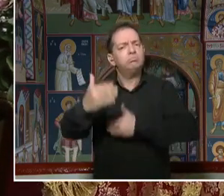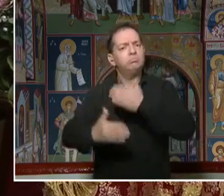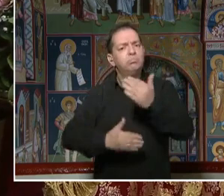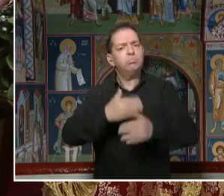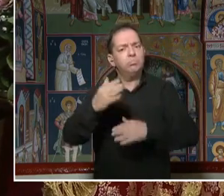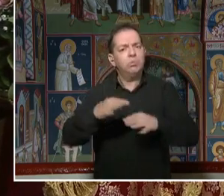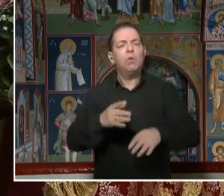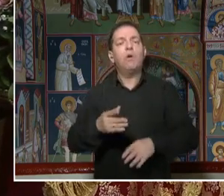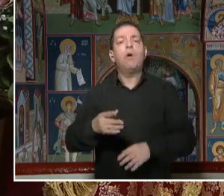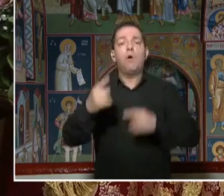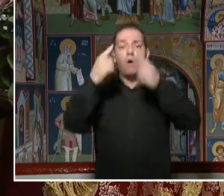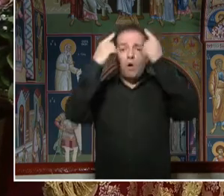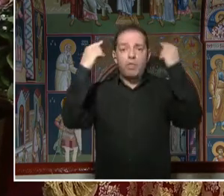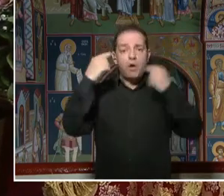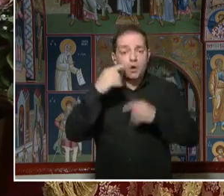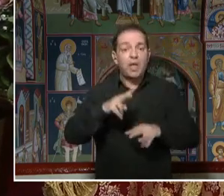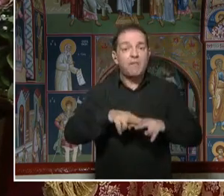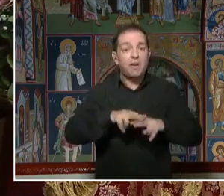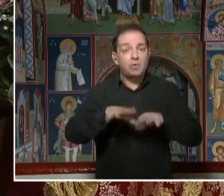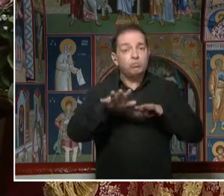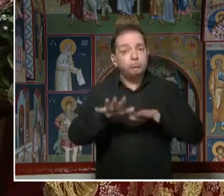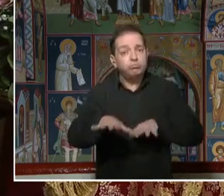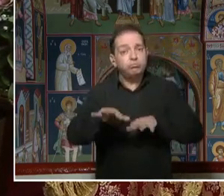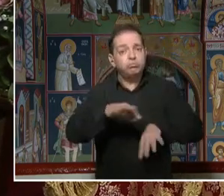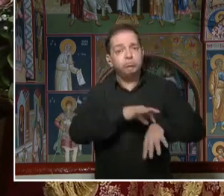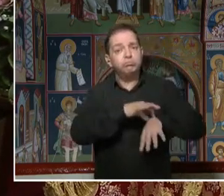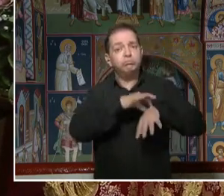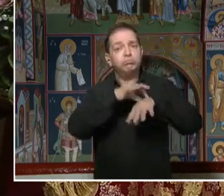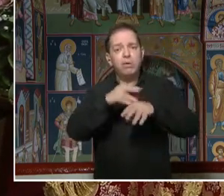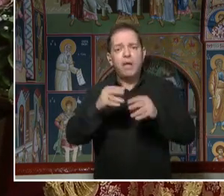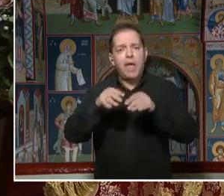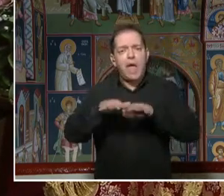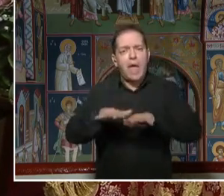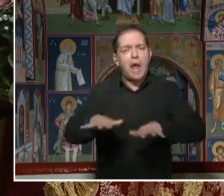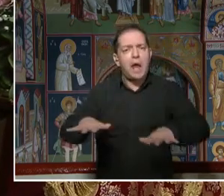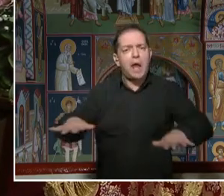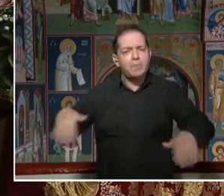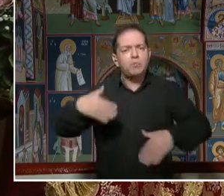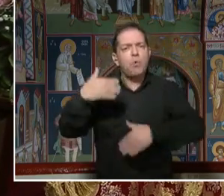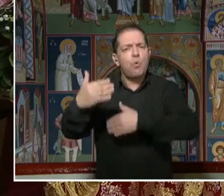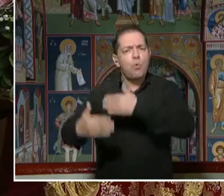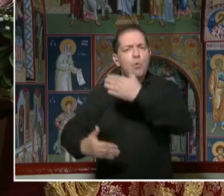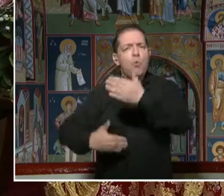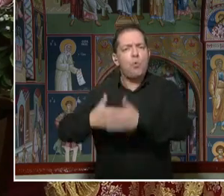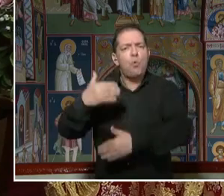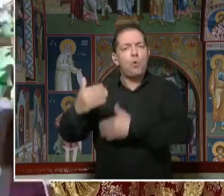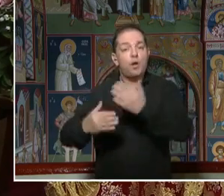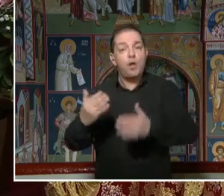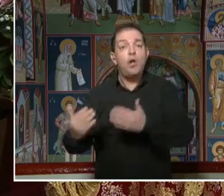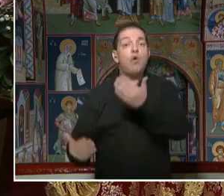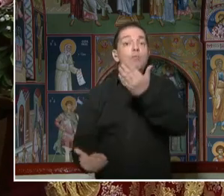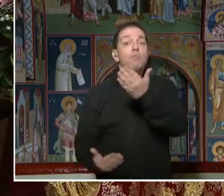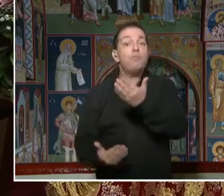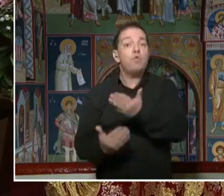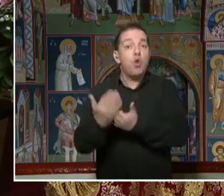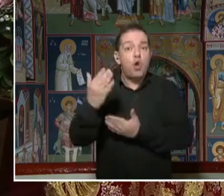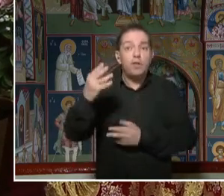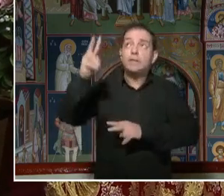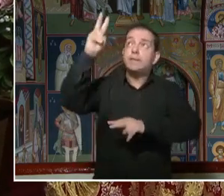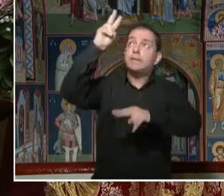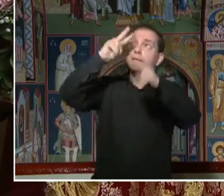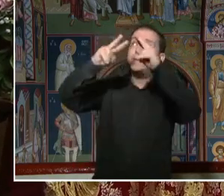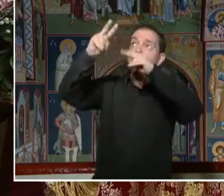τους οδήγησε μέσα στην έρημο. Την ημέρα έστελνε ένα νέφος πάνω